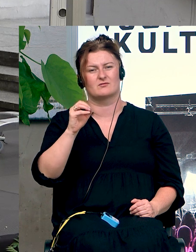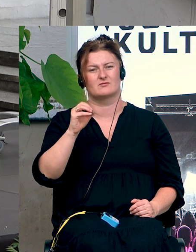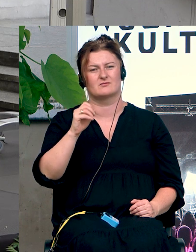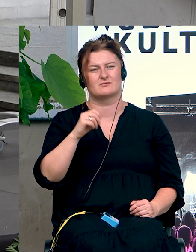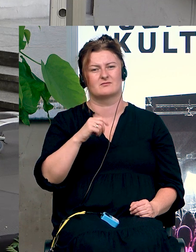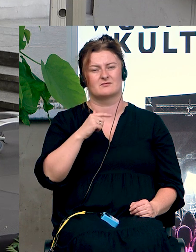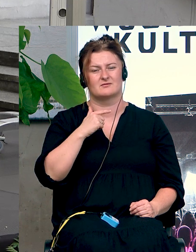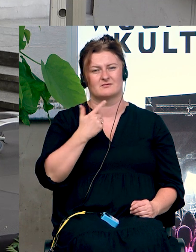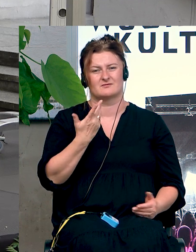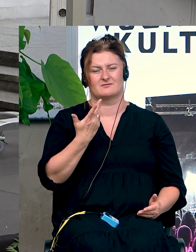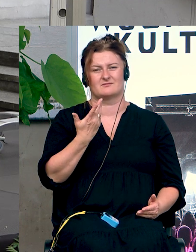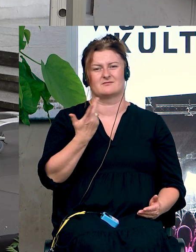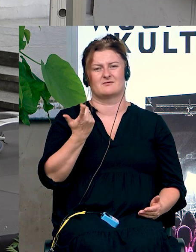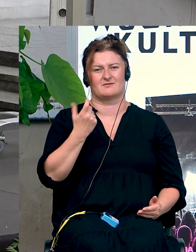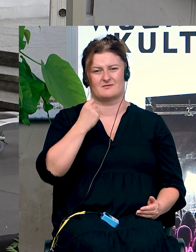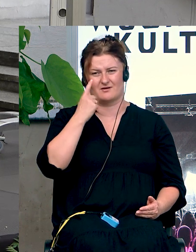каже: «Над якою людиною?»